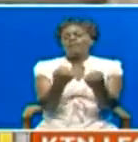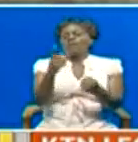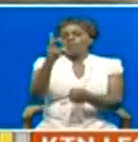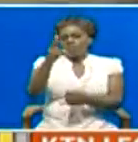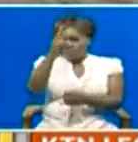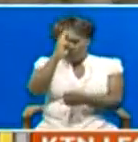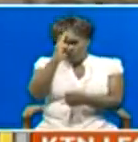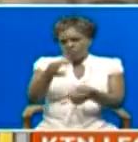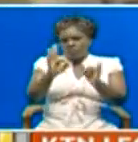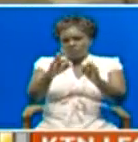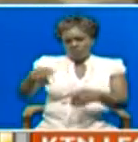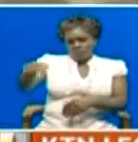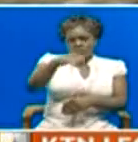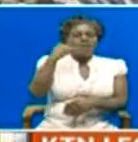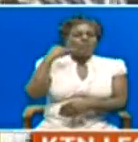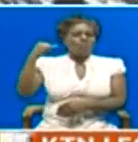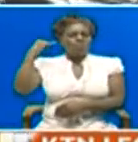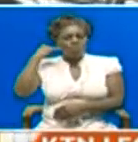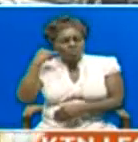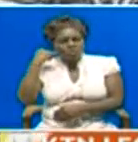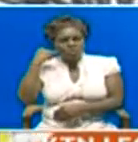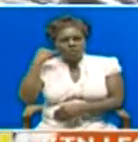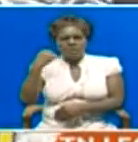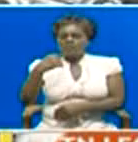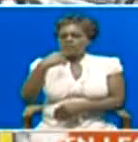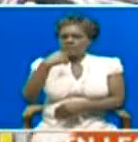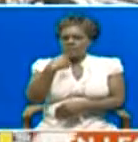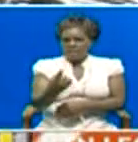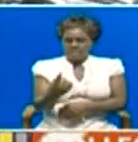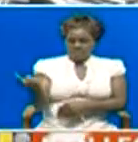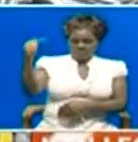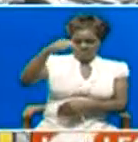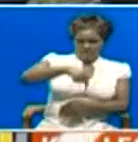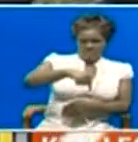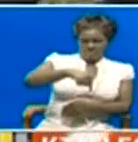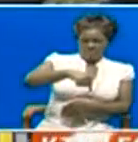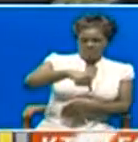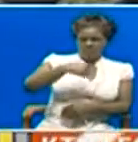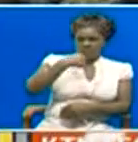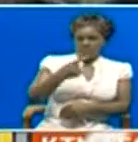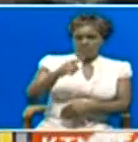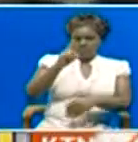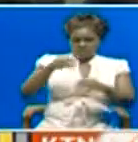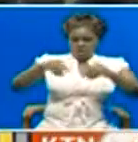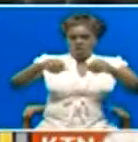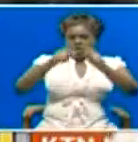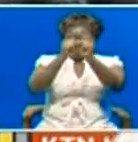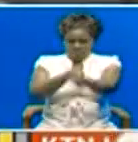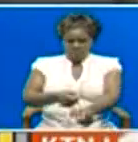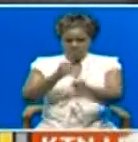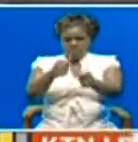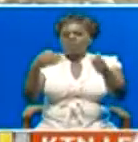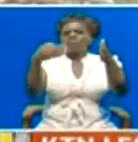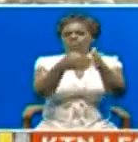mkuu wa mazingira katika kaunti ya Nakuru, Kiugara Mureithi, alifika katika eneo hilo na kusema kuwa uchimbaji wa mchanga ulikuwa